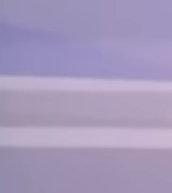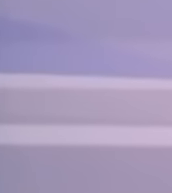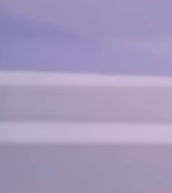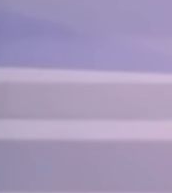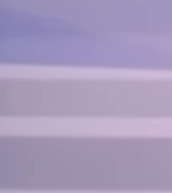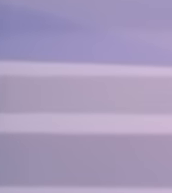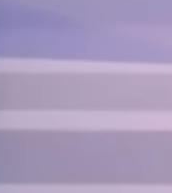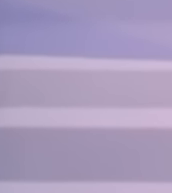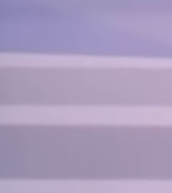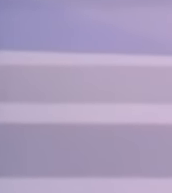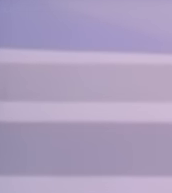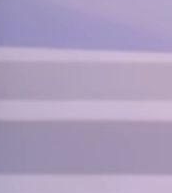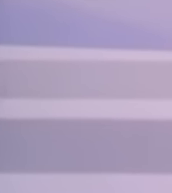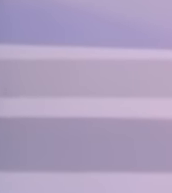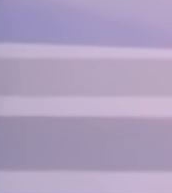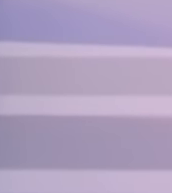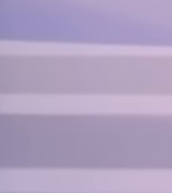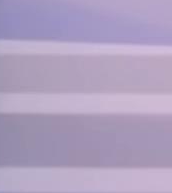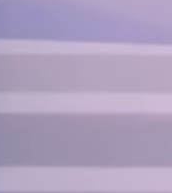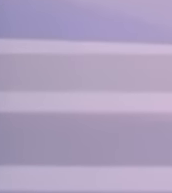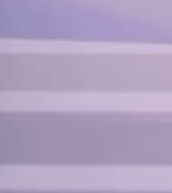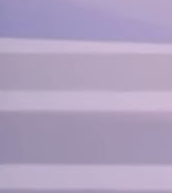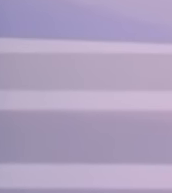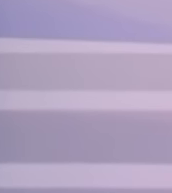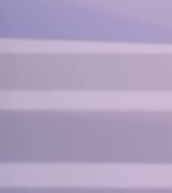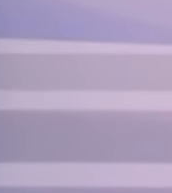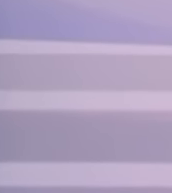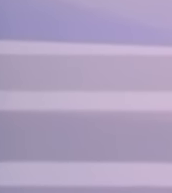samahan GMA Pinoy TV at